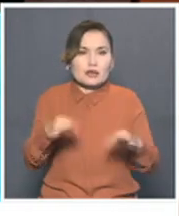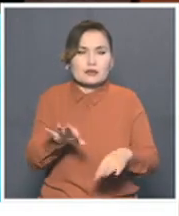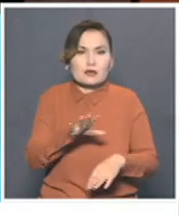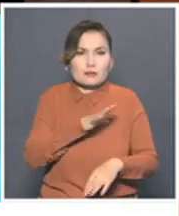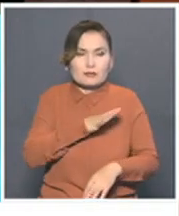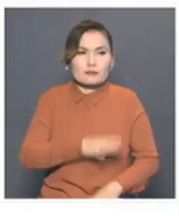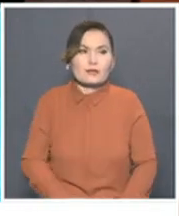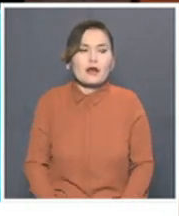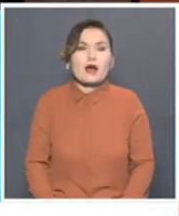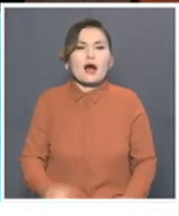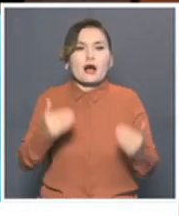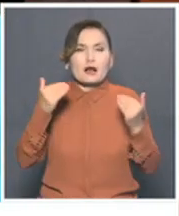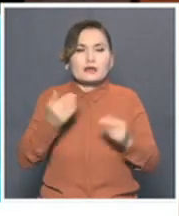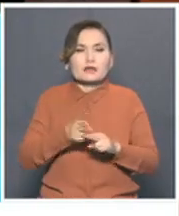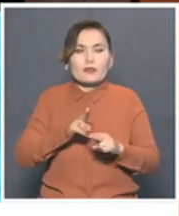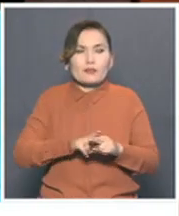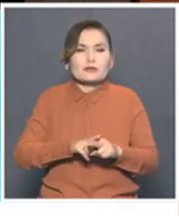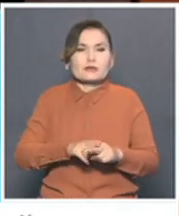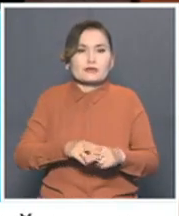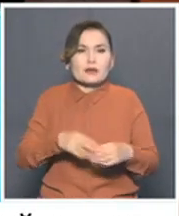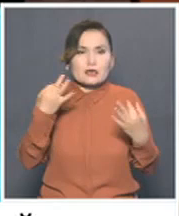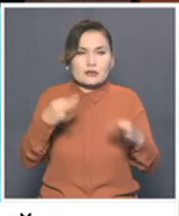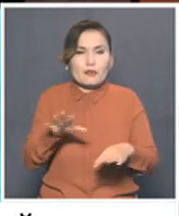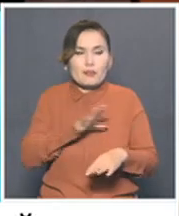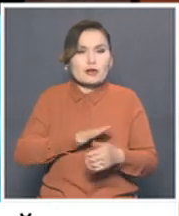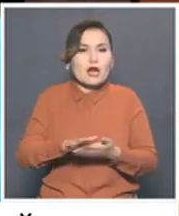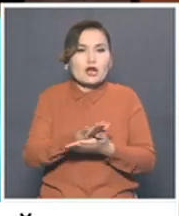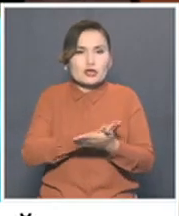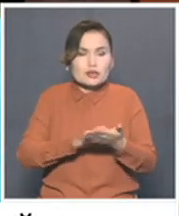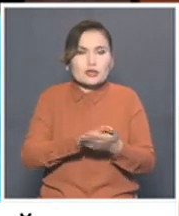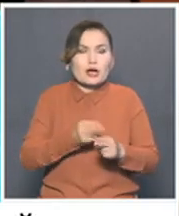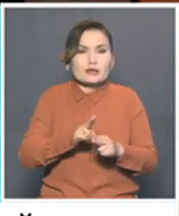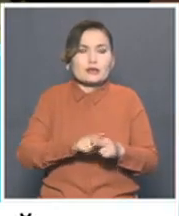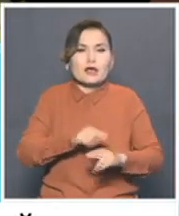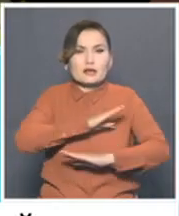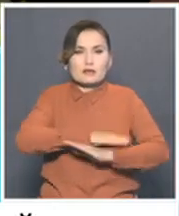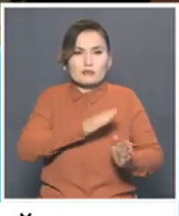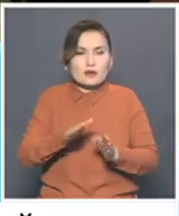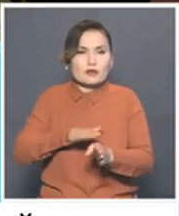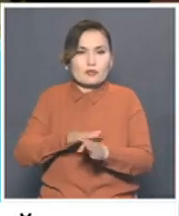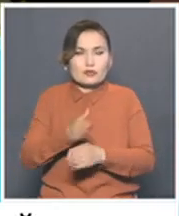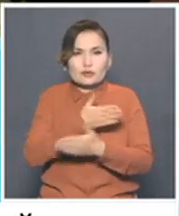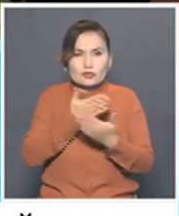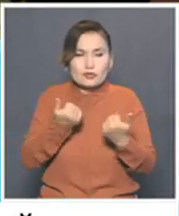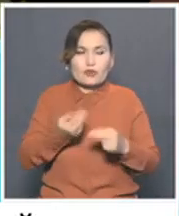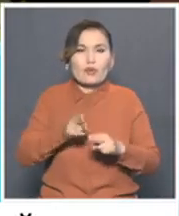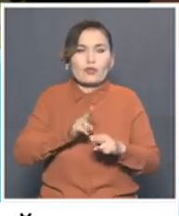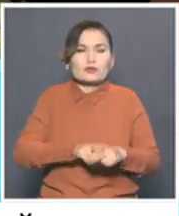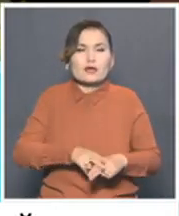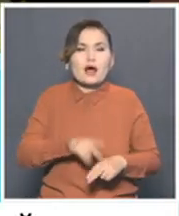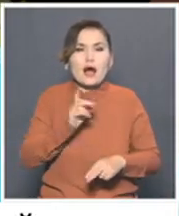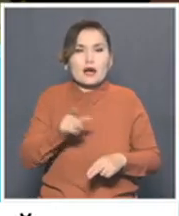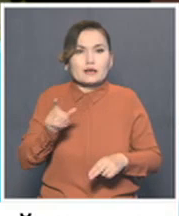барлық жерді ашып бергенбіз. Ешқандай тәртіп сақталмайды, дистанция сақталмайды, маска келмейді деген сияқты. Сондықтан кейін